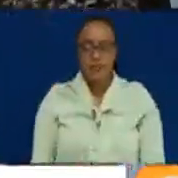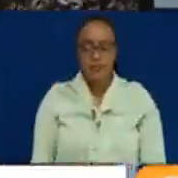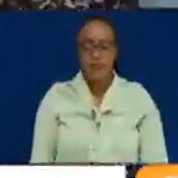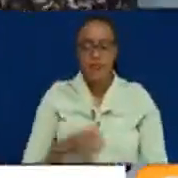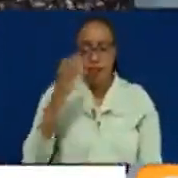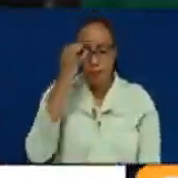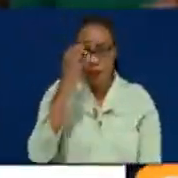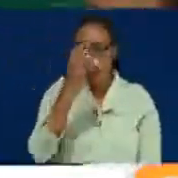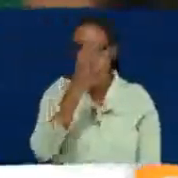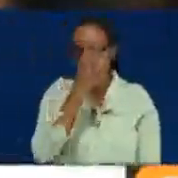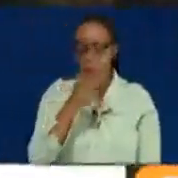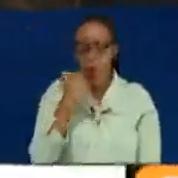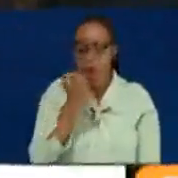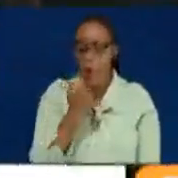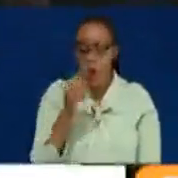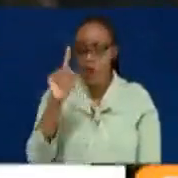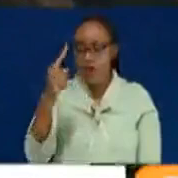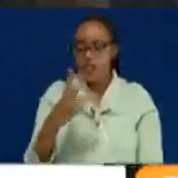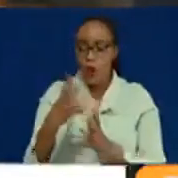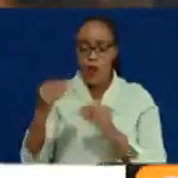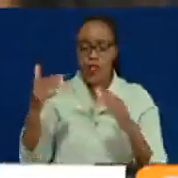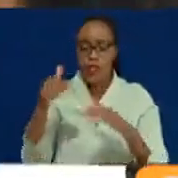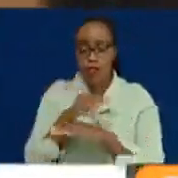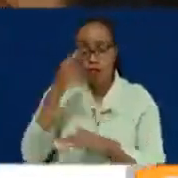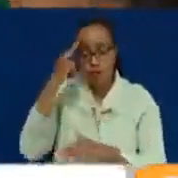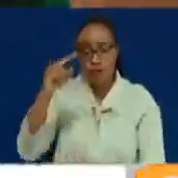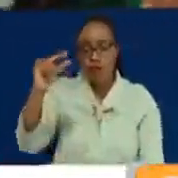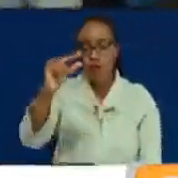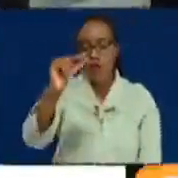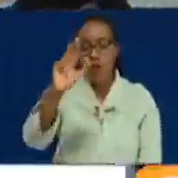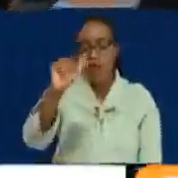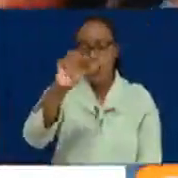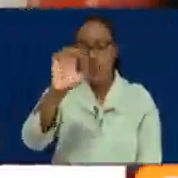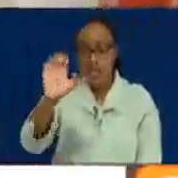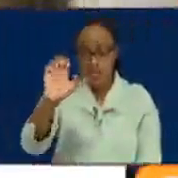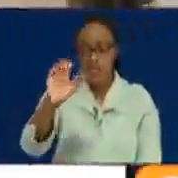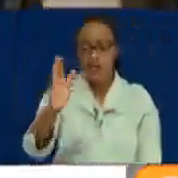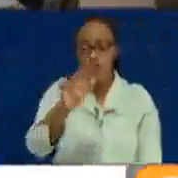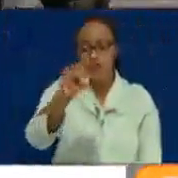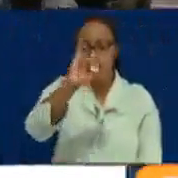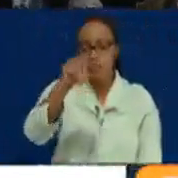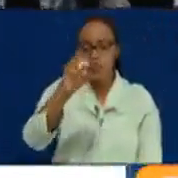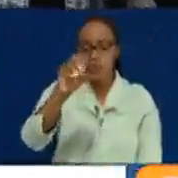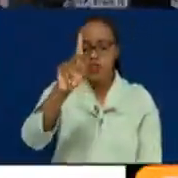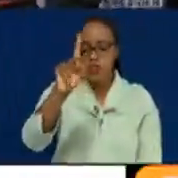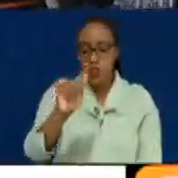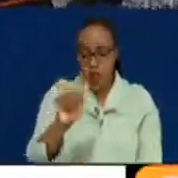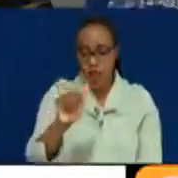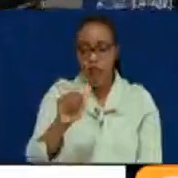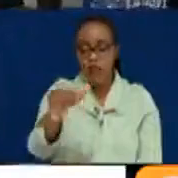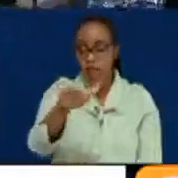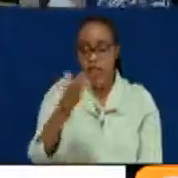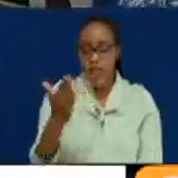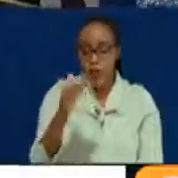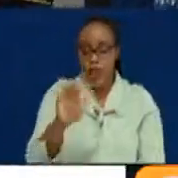Martha Karua, ambaye kwanza alihudhuria mazishi ya marehemu Grace Wambue Njoka katika kijiji cha Kianderi, eneo